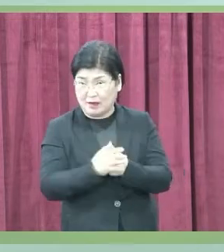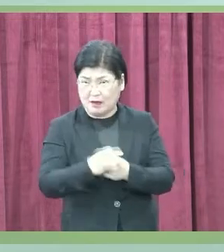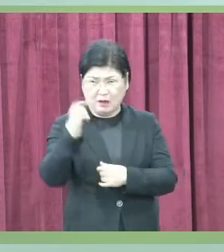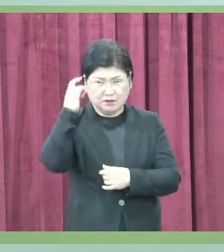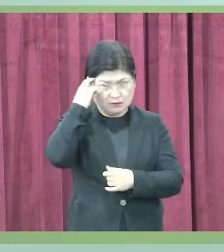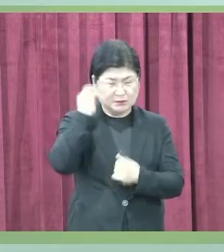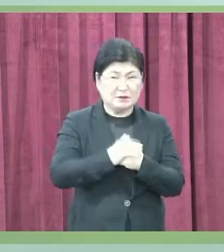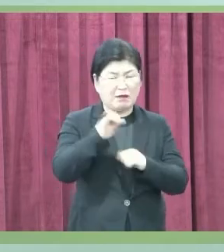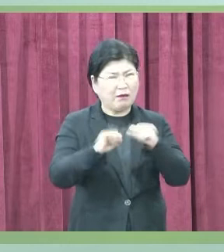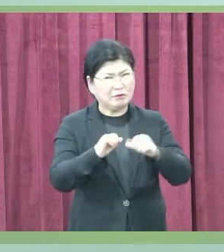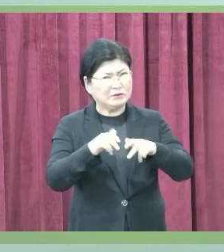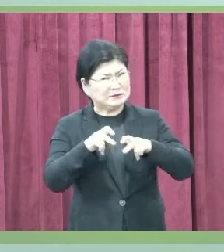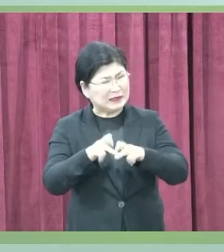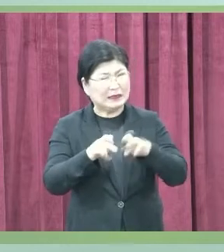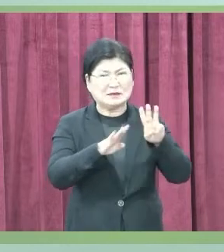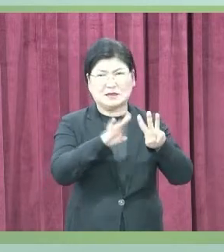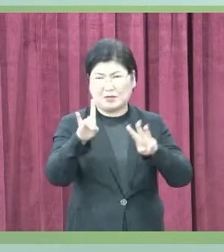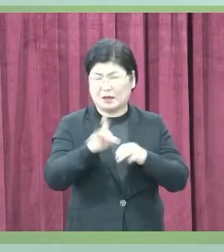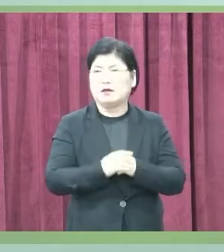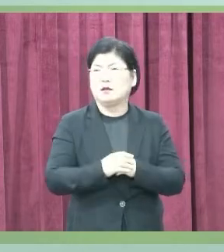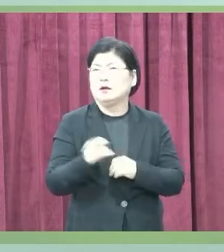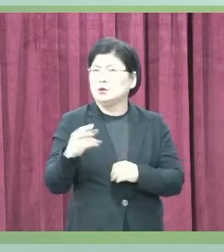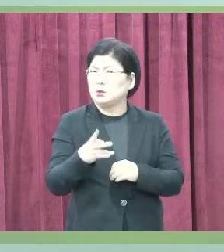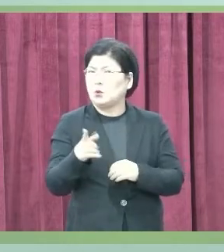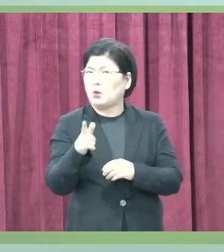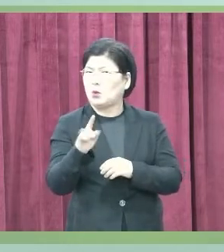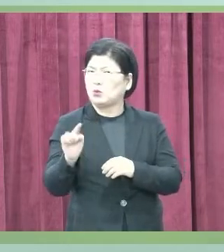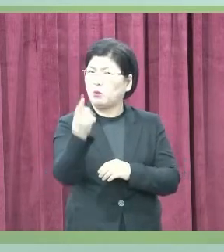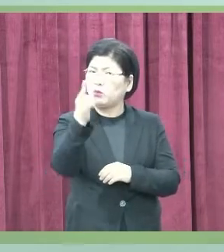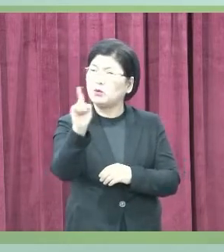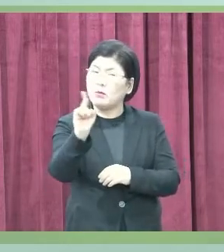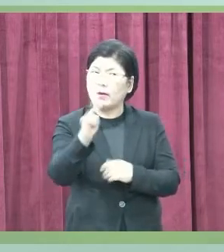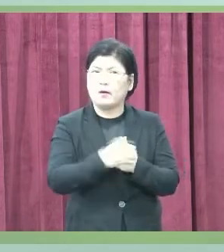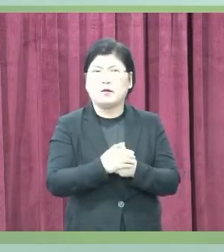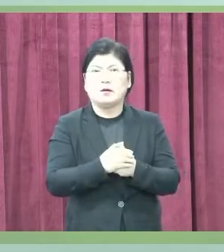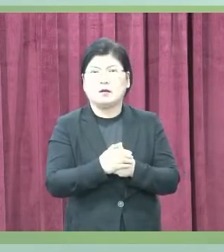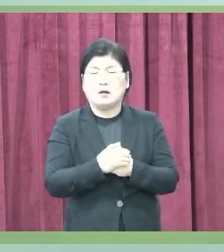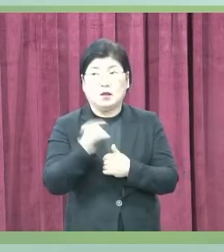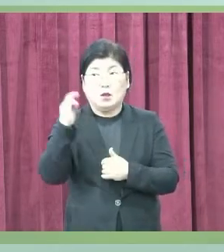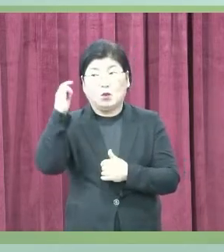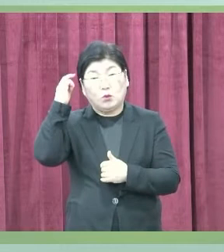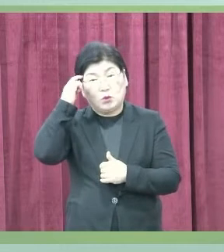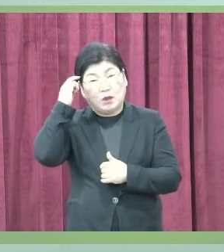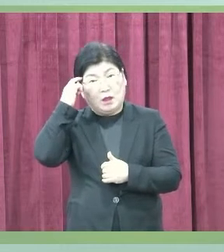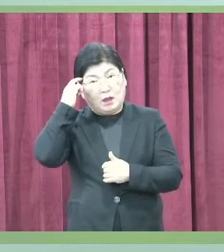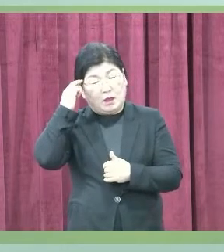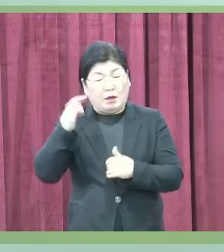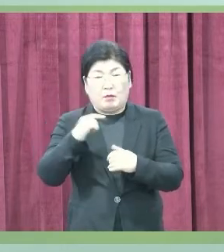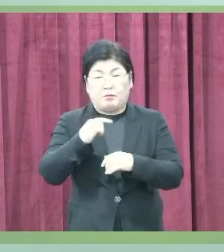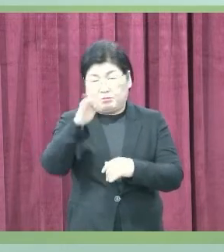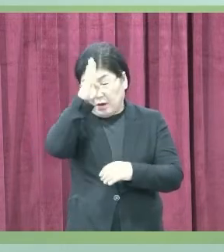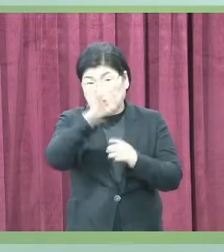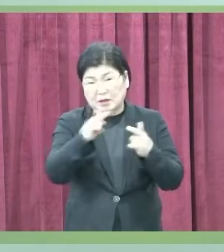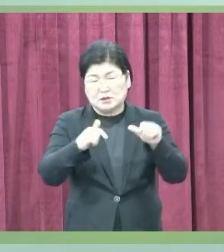및 행동장애가 3배, 그 다음에 조금 많이 높은 게 대뇌 혈관 질환이 5배,